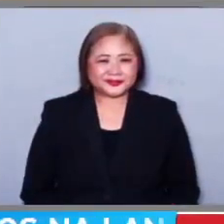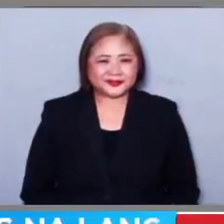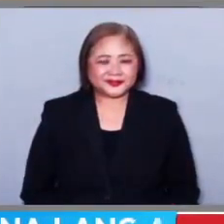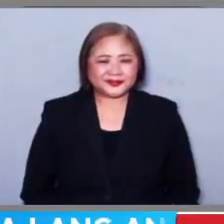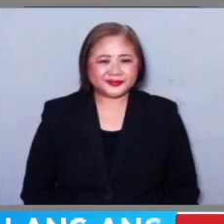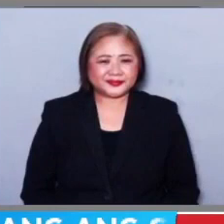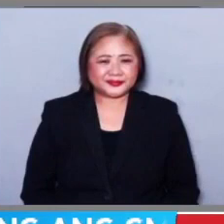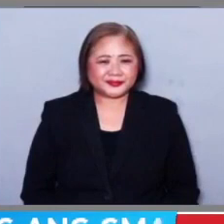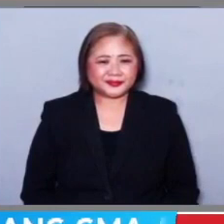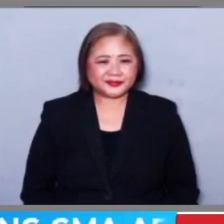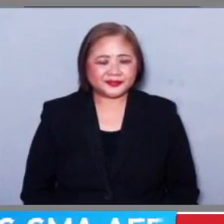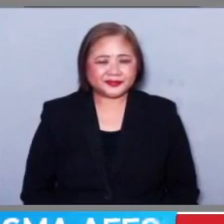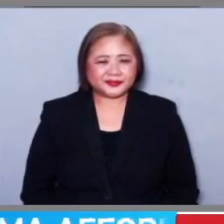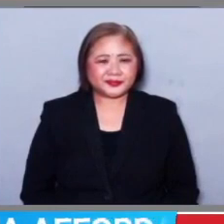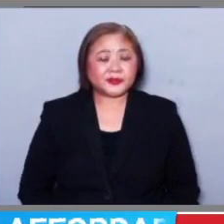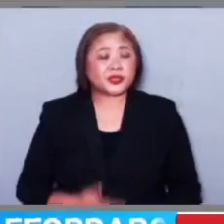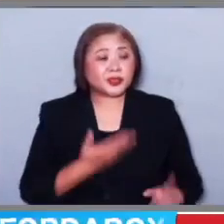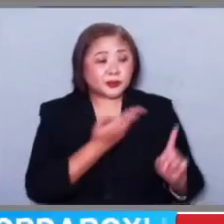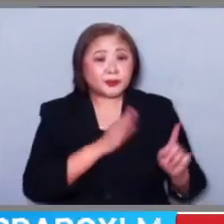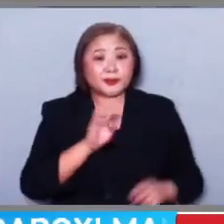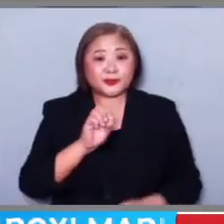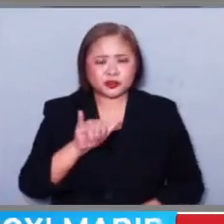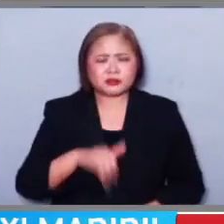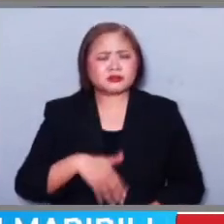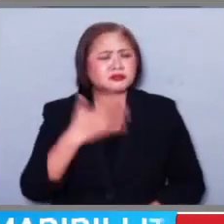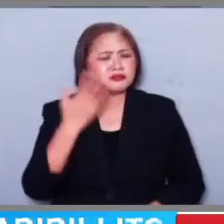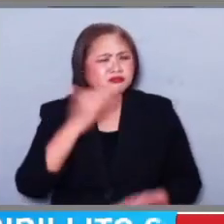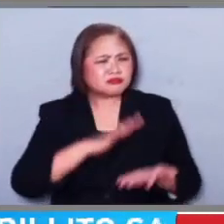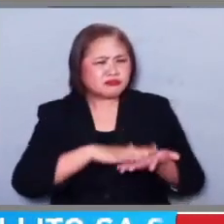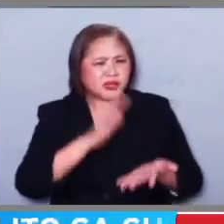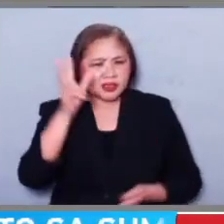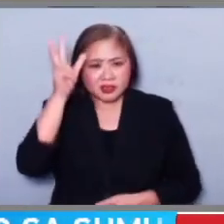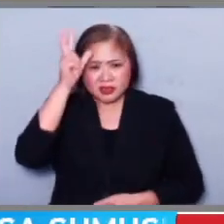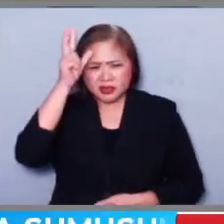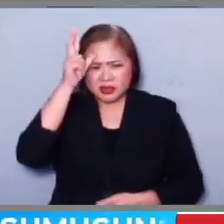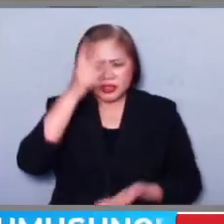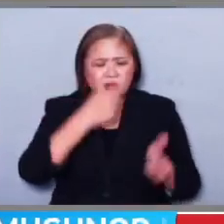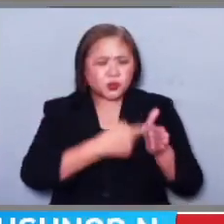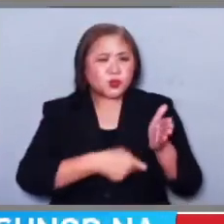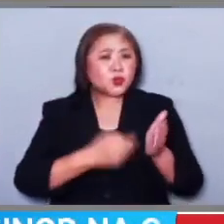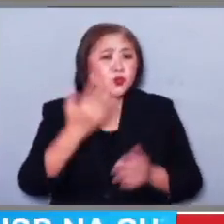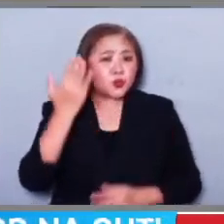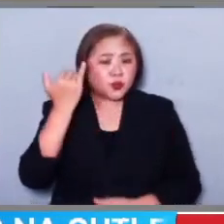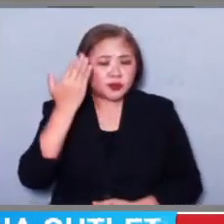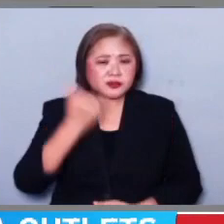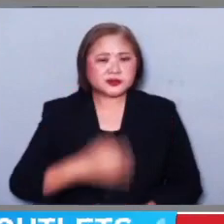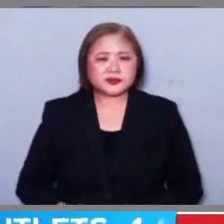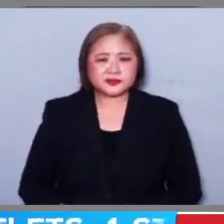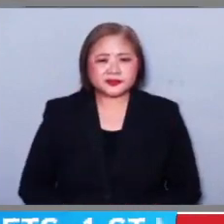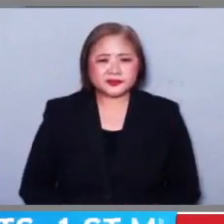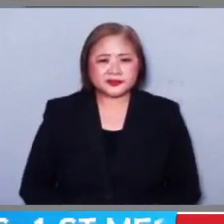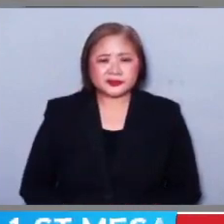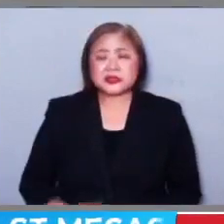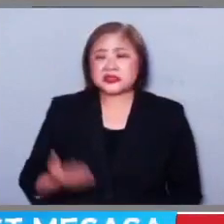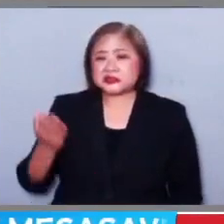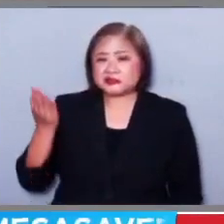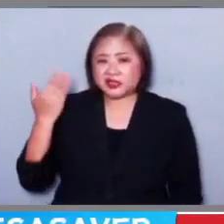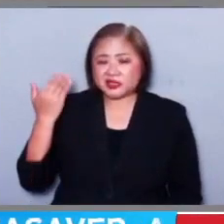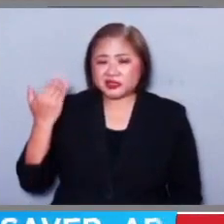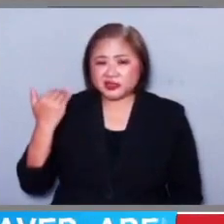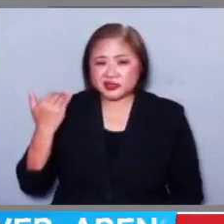Apo, Mang Boy, bakit po mataas ang presyo ng manok? Sabi nyo, umaabot hanggang 230? Dati yung sa live